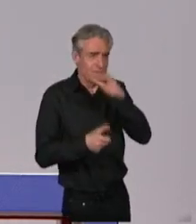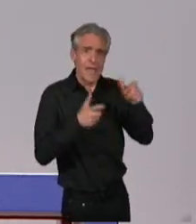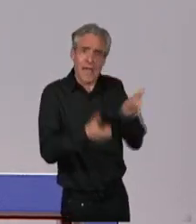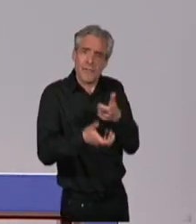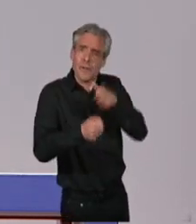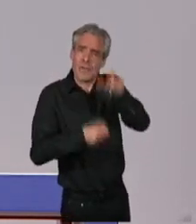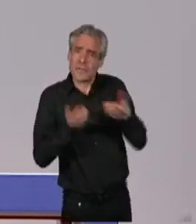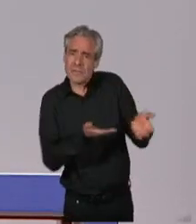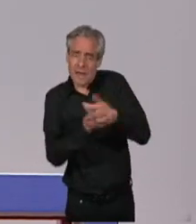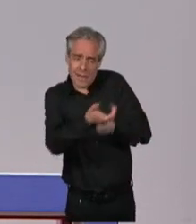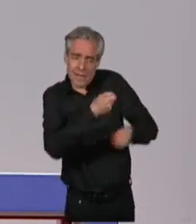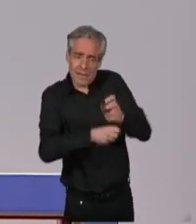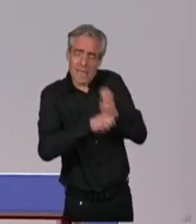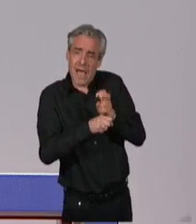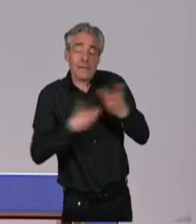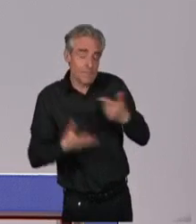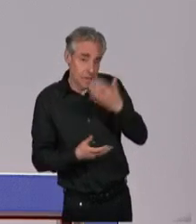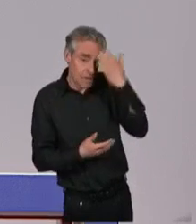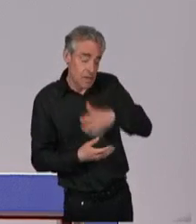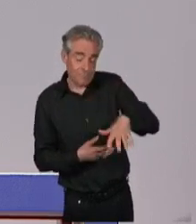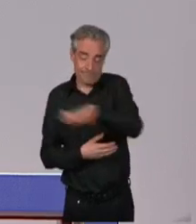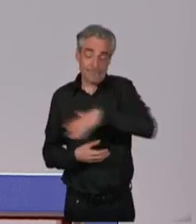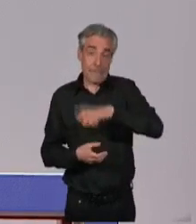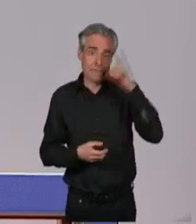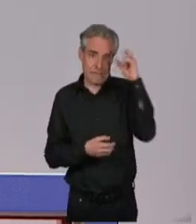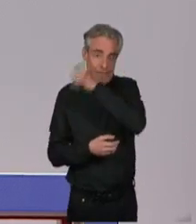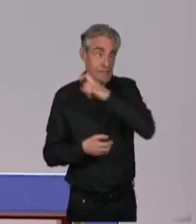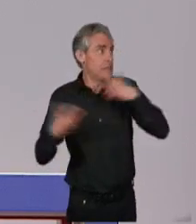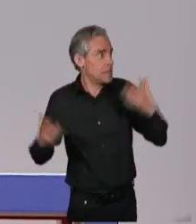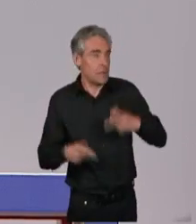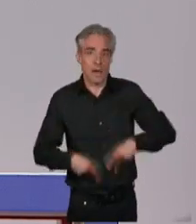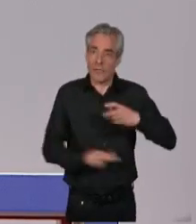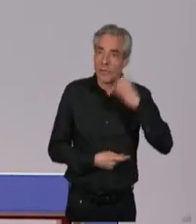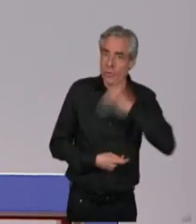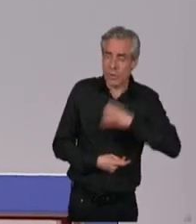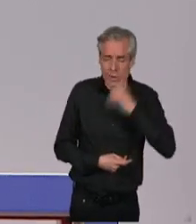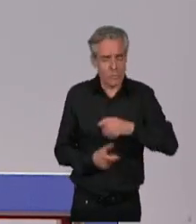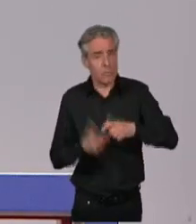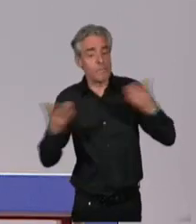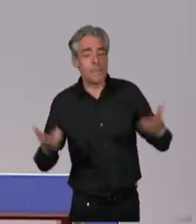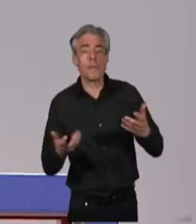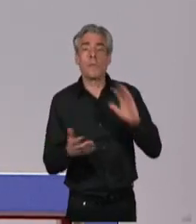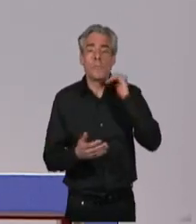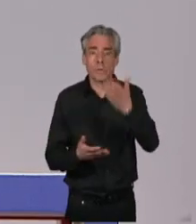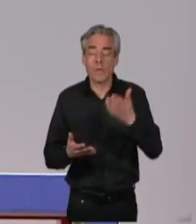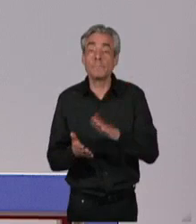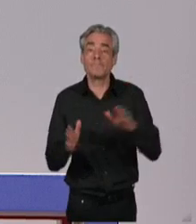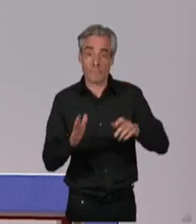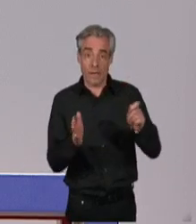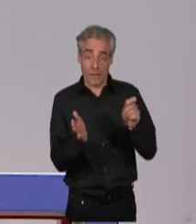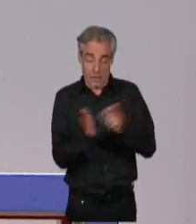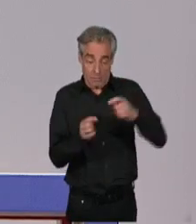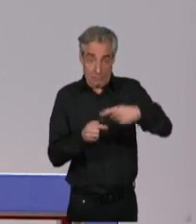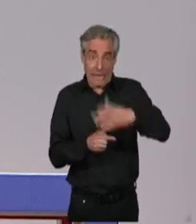leurs salariés. Et elles mesurent leurs difficultés de vie quotidienne. Ainsi, dès cet